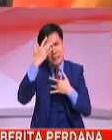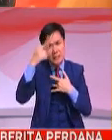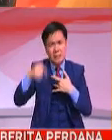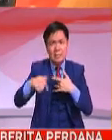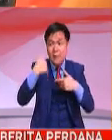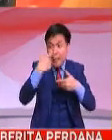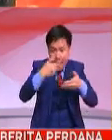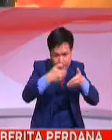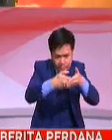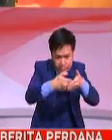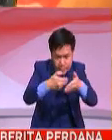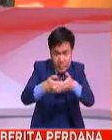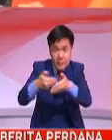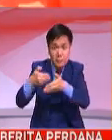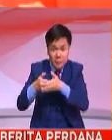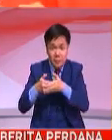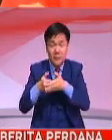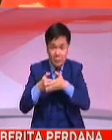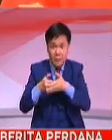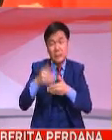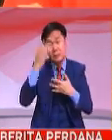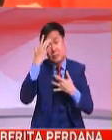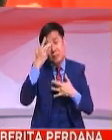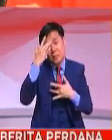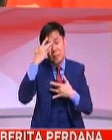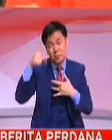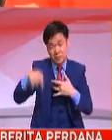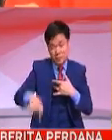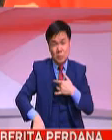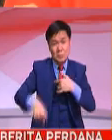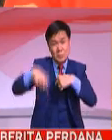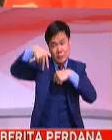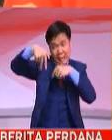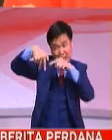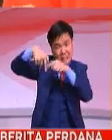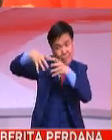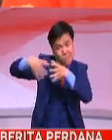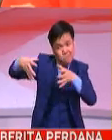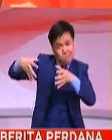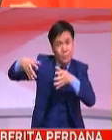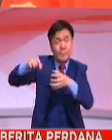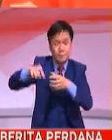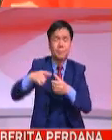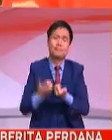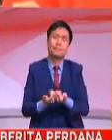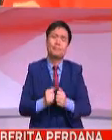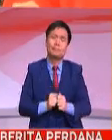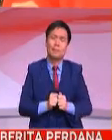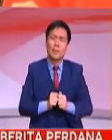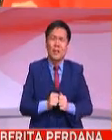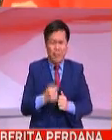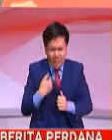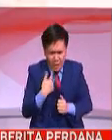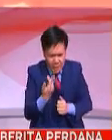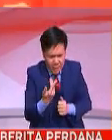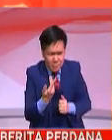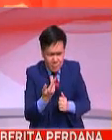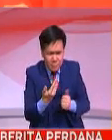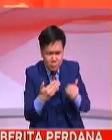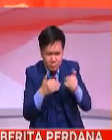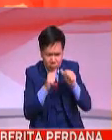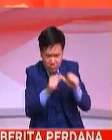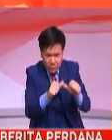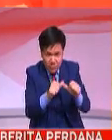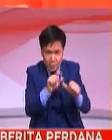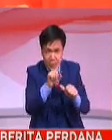Close contact kan. Semua yang yang ada dia buat saringan, dia buat ujian untuk menentukan ada tak ada kes lagi di situ.